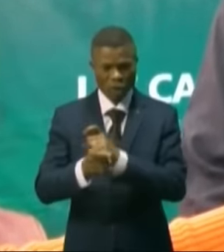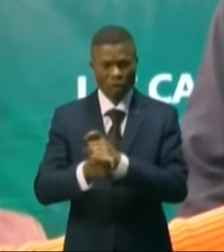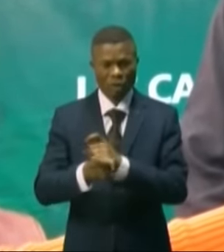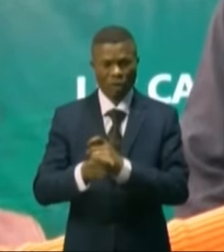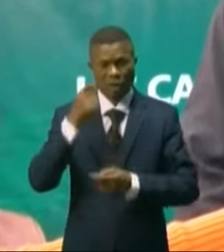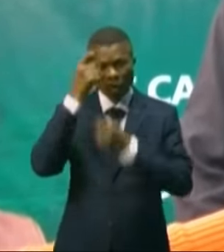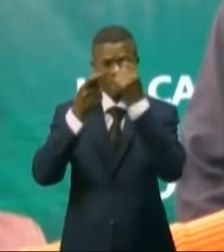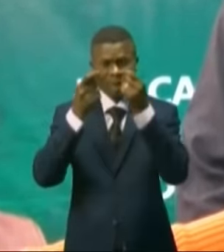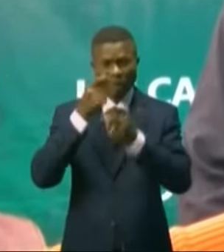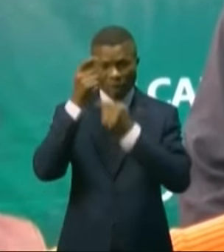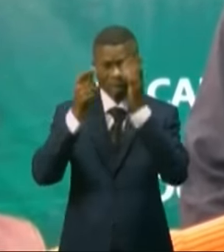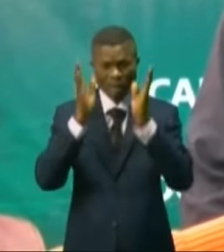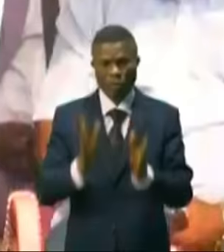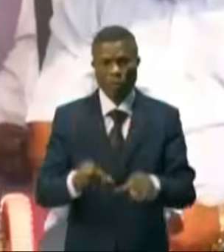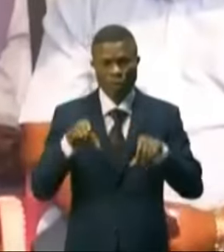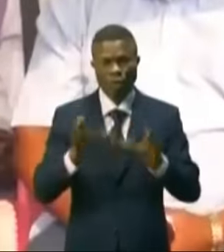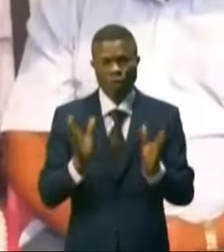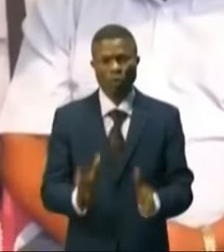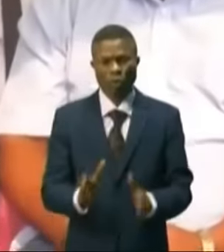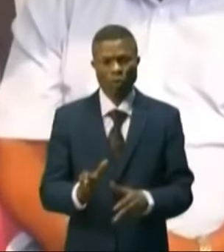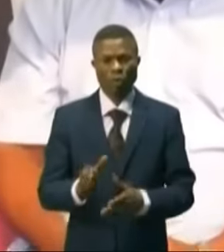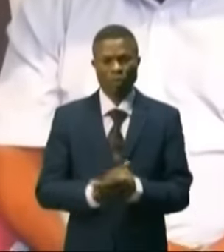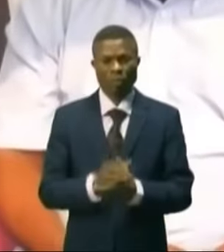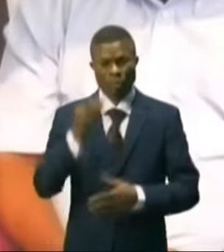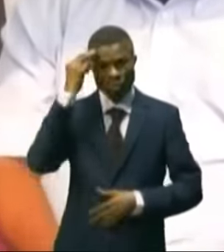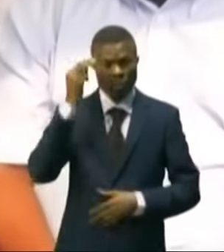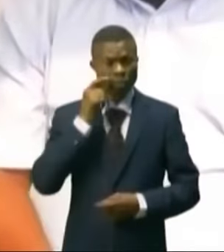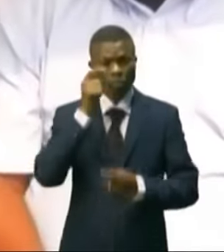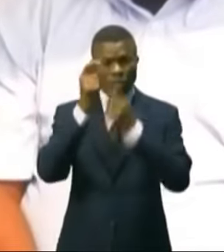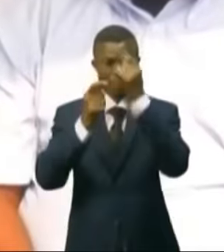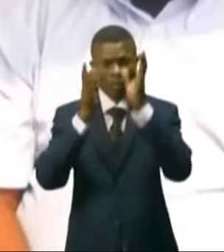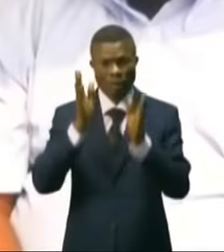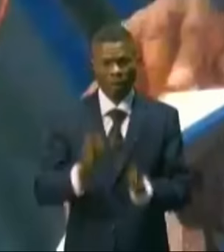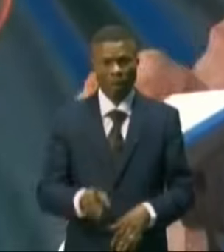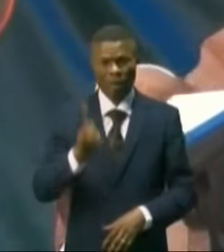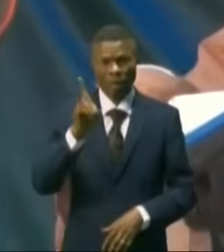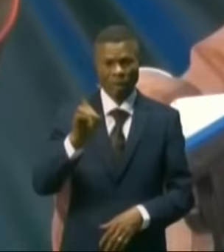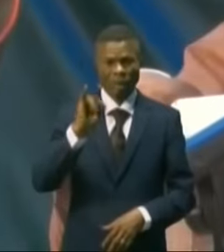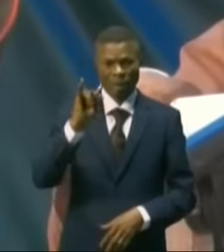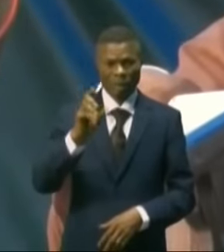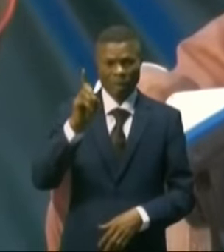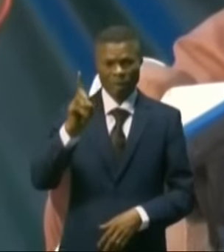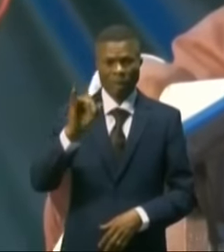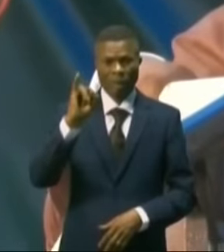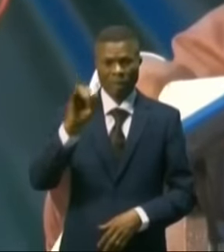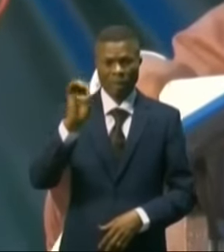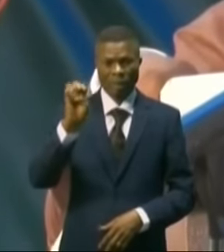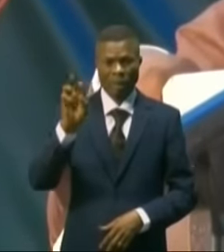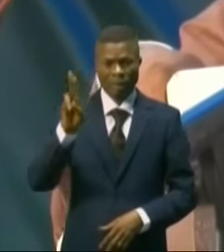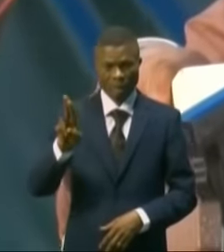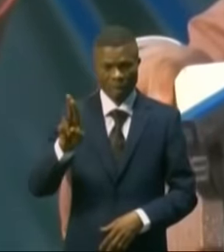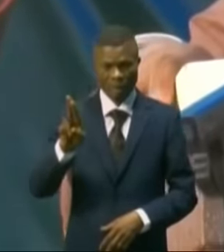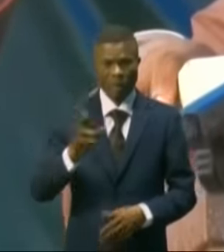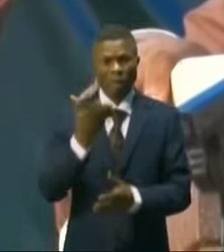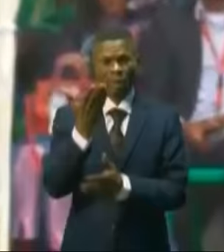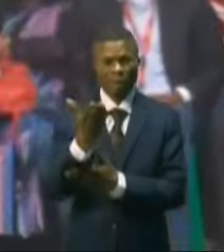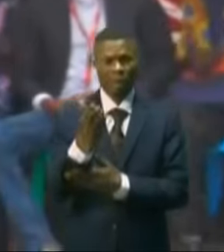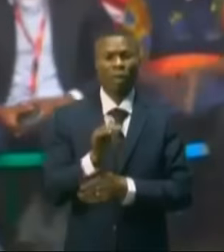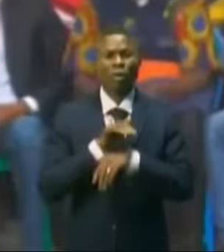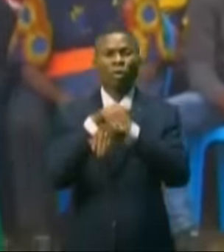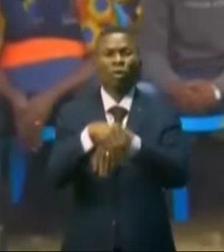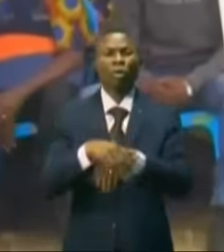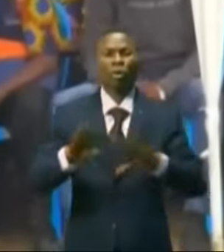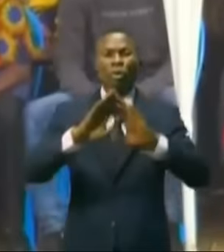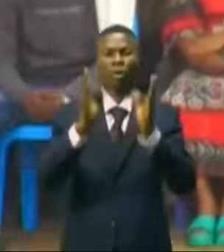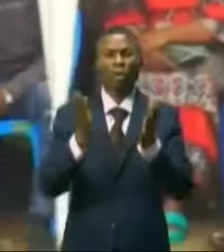tourisme congolais longtemps délaissé. Le ministre du Tourisme, Didier Mpambia Nebianchou, sollicite l'implication de